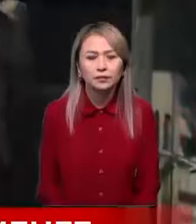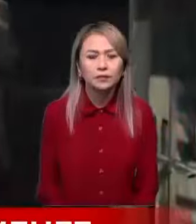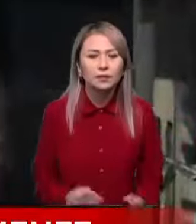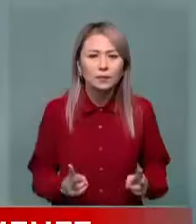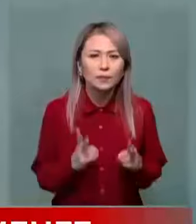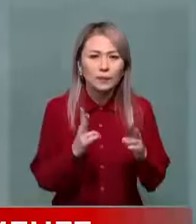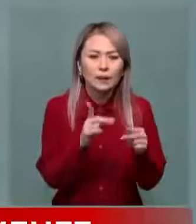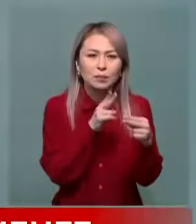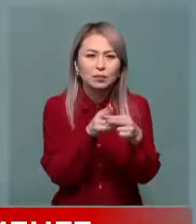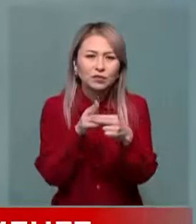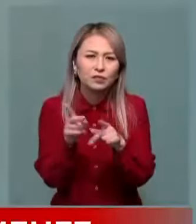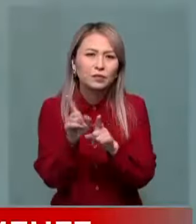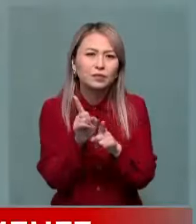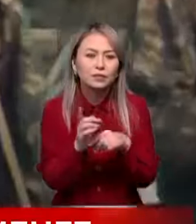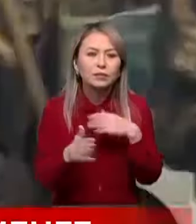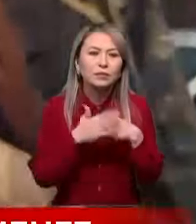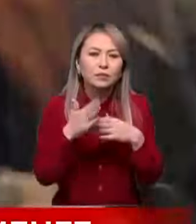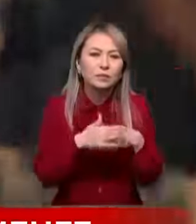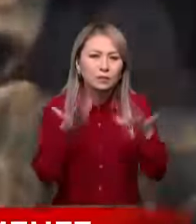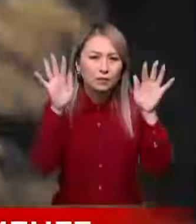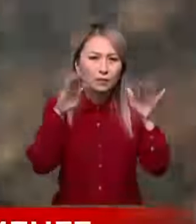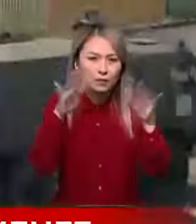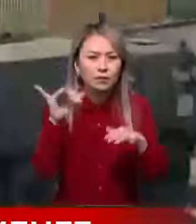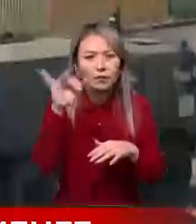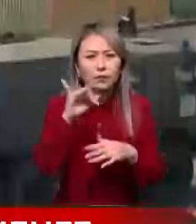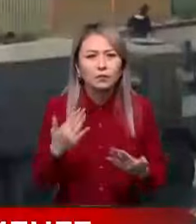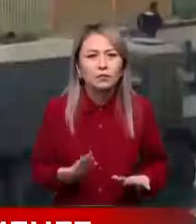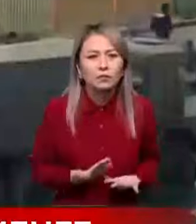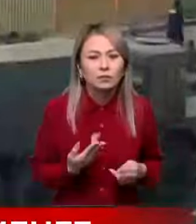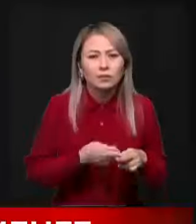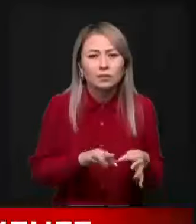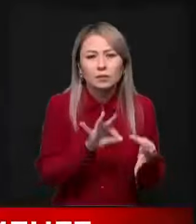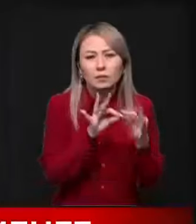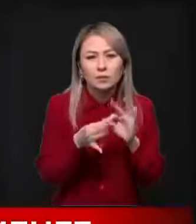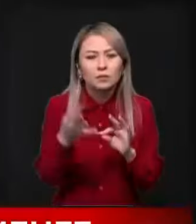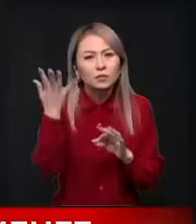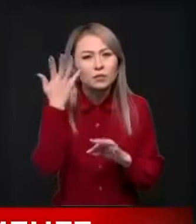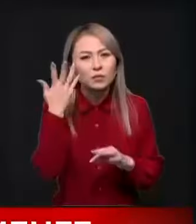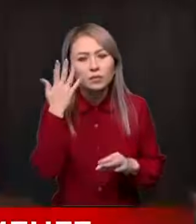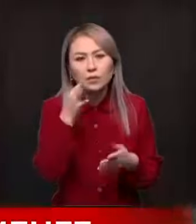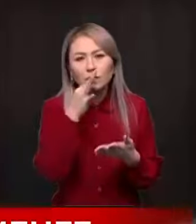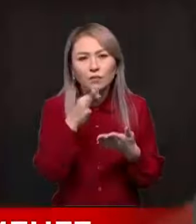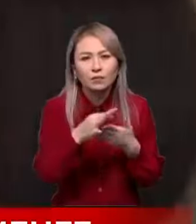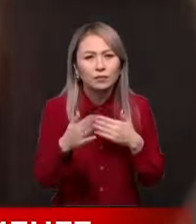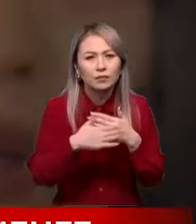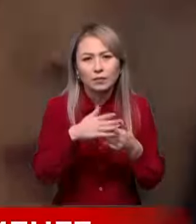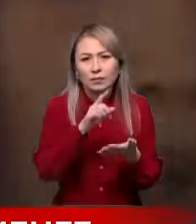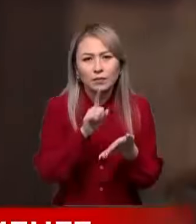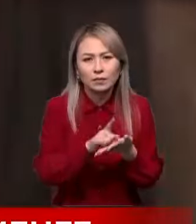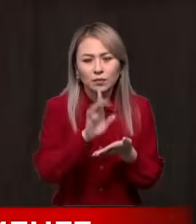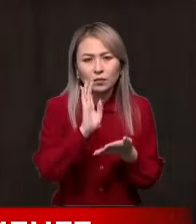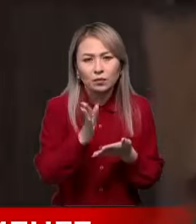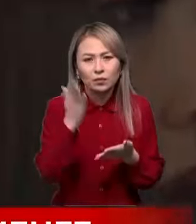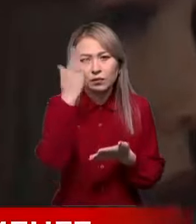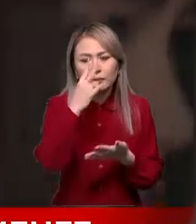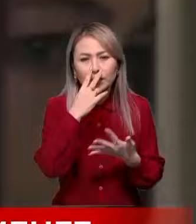Қылмысқа тосқауыл қоюдың жолы жаза. «Жаңбырлы ғұмыр» телехикаясының бағыты да осы. Тура жолдан тайғандар жауапкершіліктен құтылмайтын меңзейді. Көрерменге